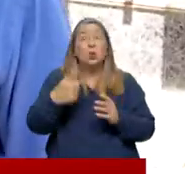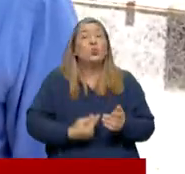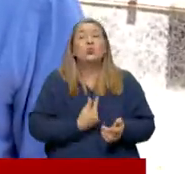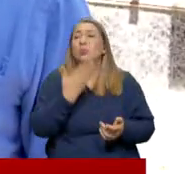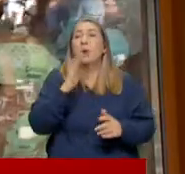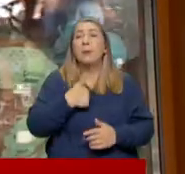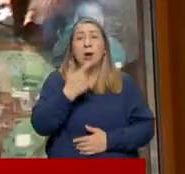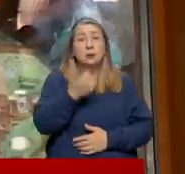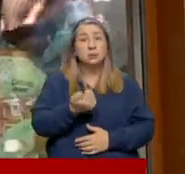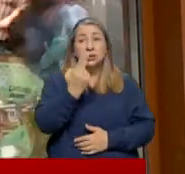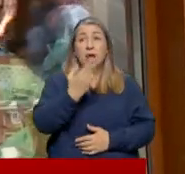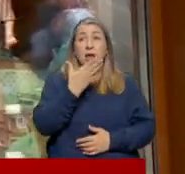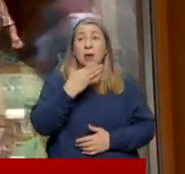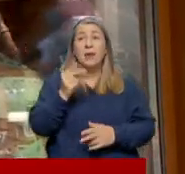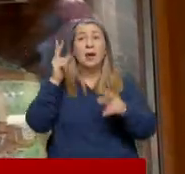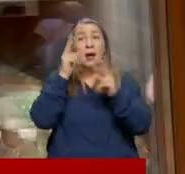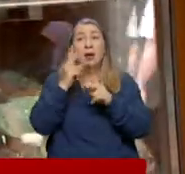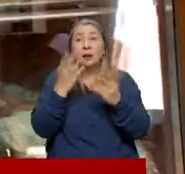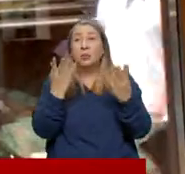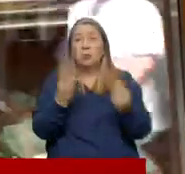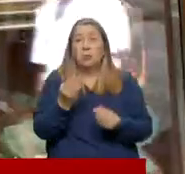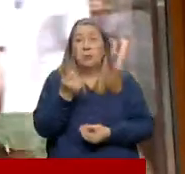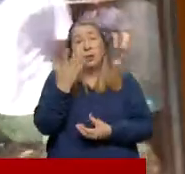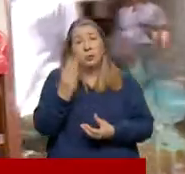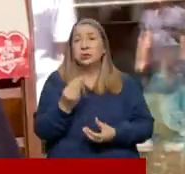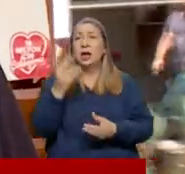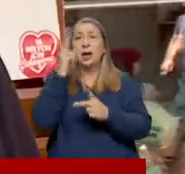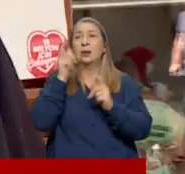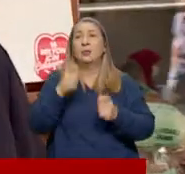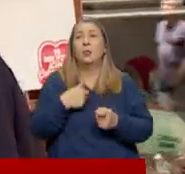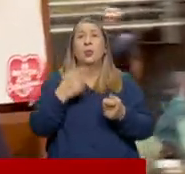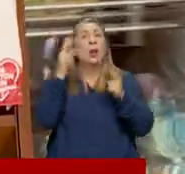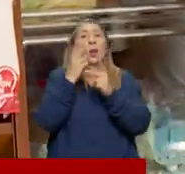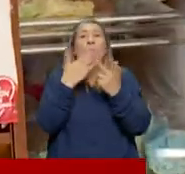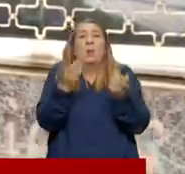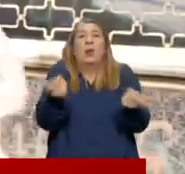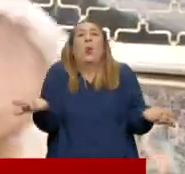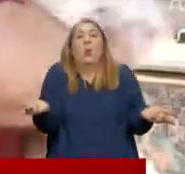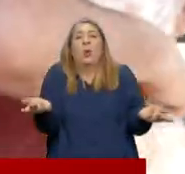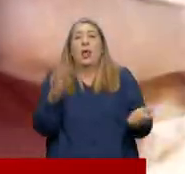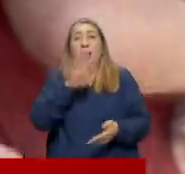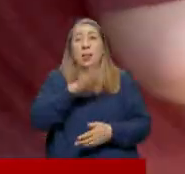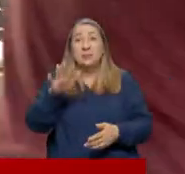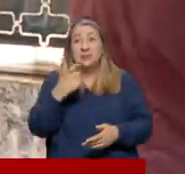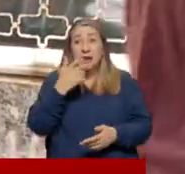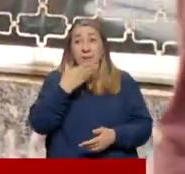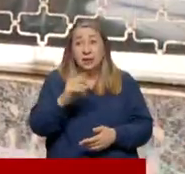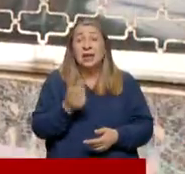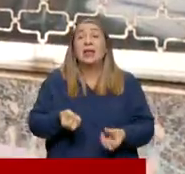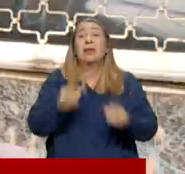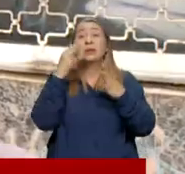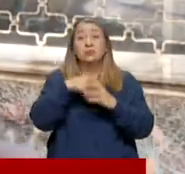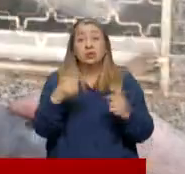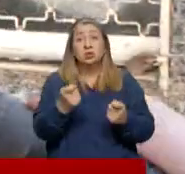Yok ben yaşamak birşeyde emekliliğini hayal olur Paran olunca Hayal edersin 55 yaşında Emekliyim